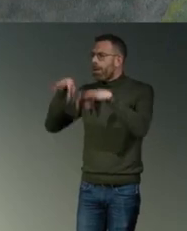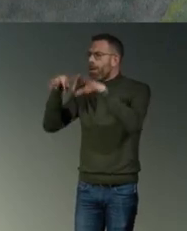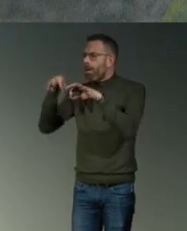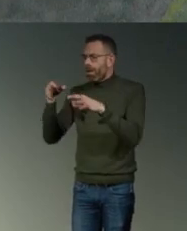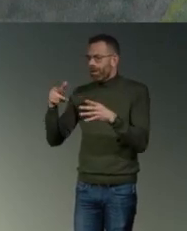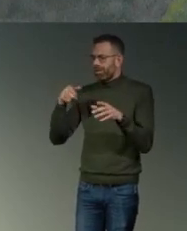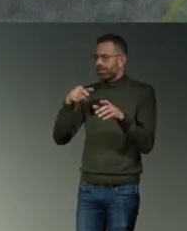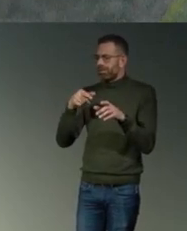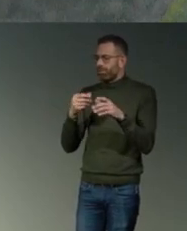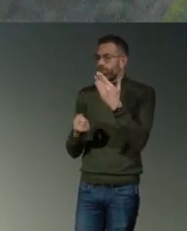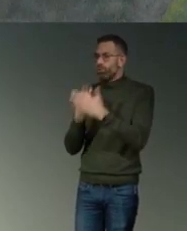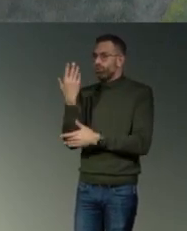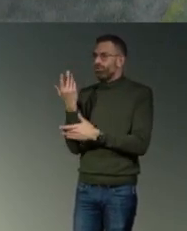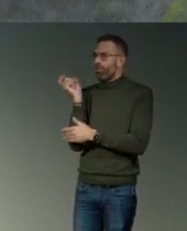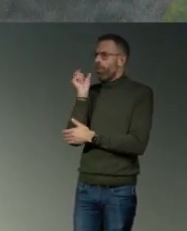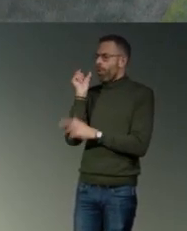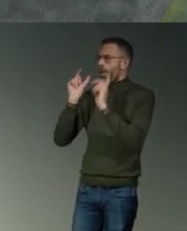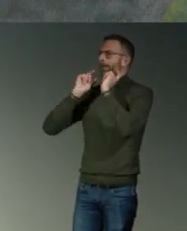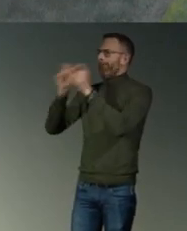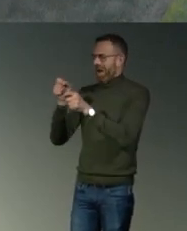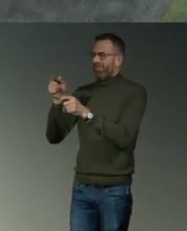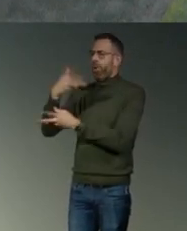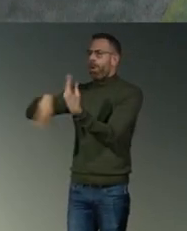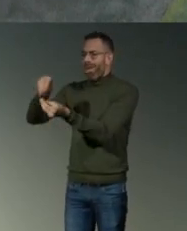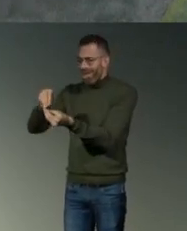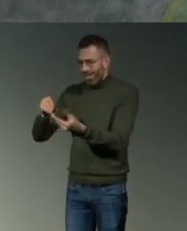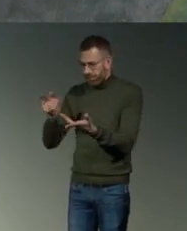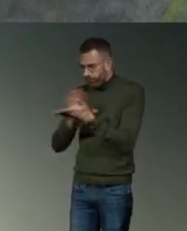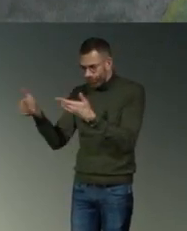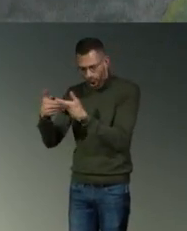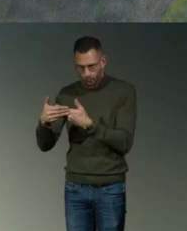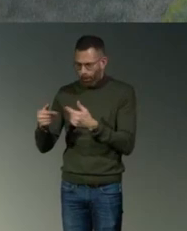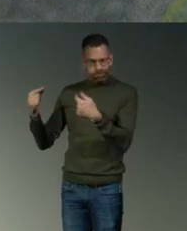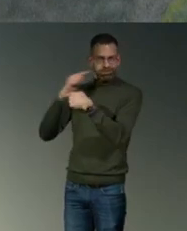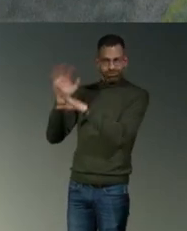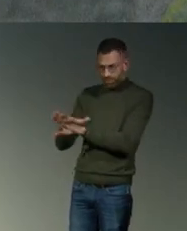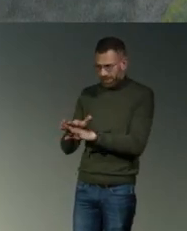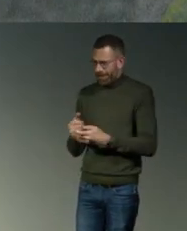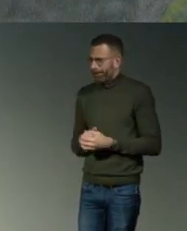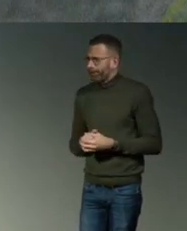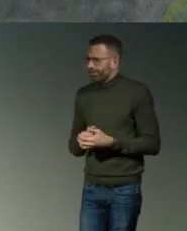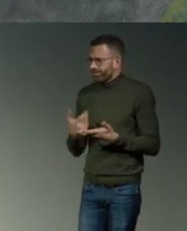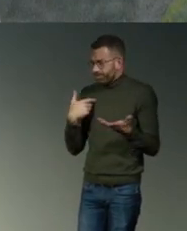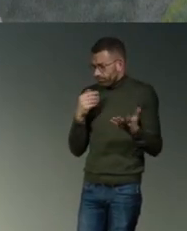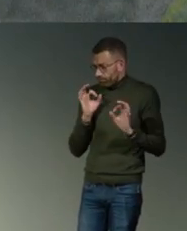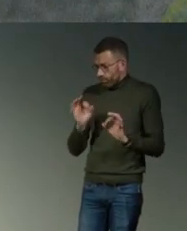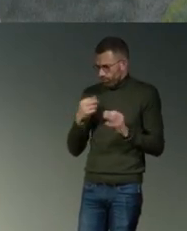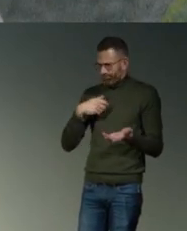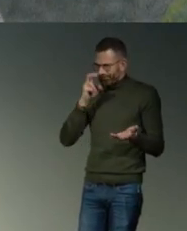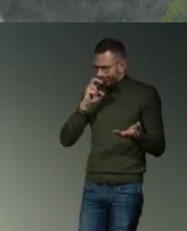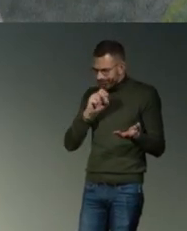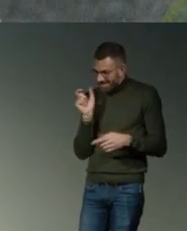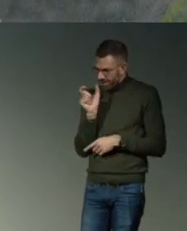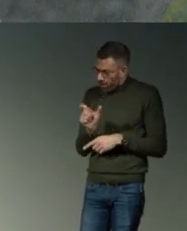la perception que l'on a d'actions qui sont innommables. Et donc, j'ai cherché un mot qui me semble assez proche et qui